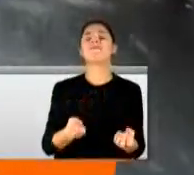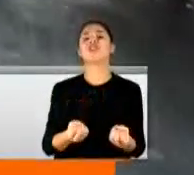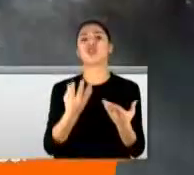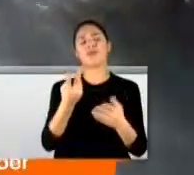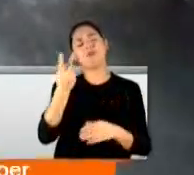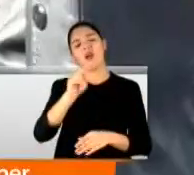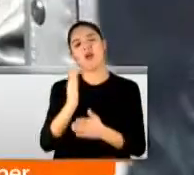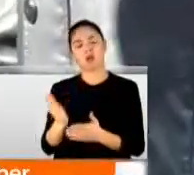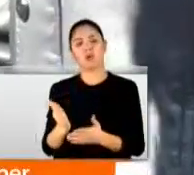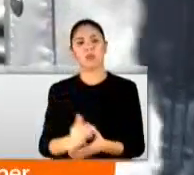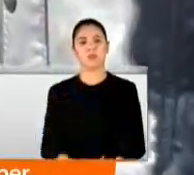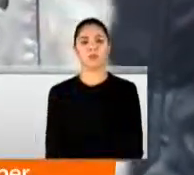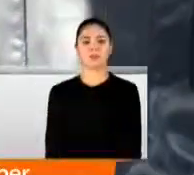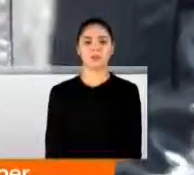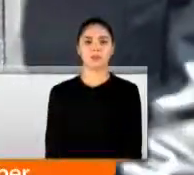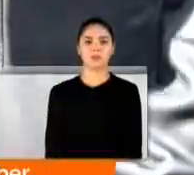rağmen kurtarılamadı.